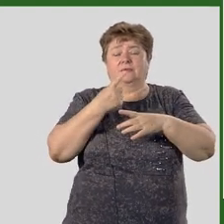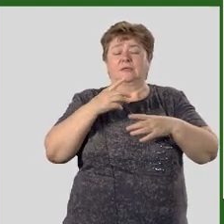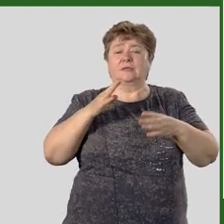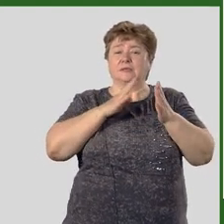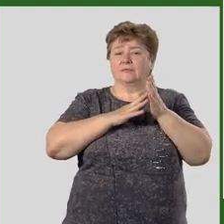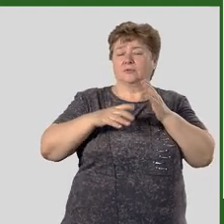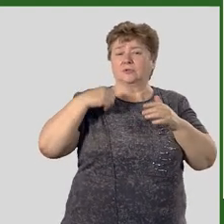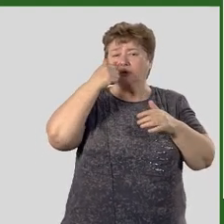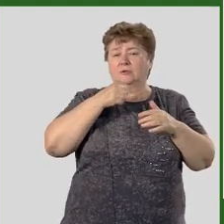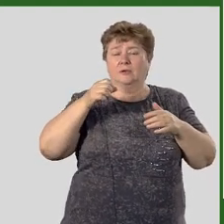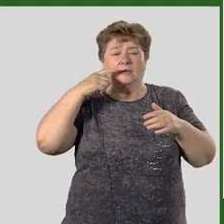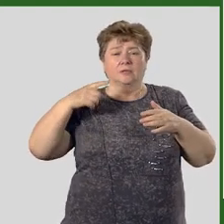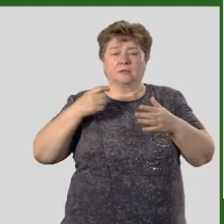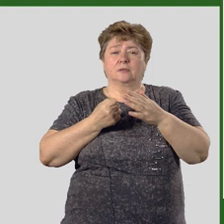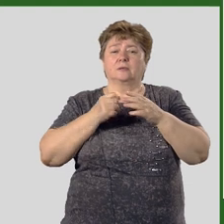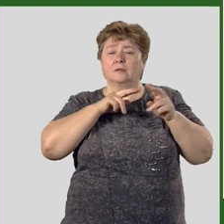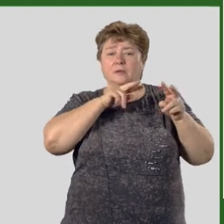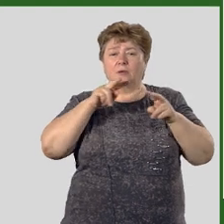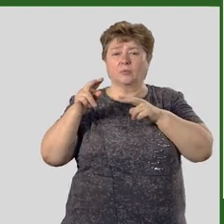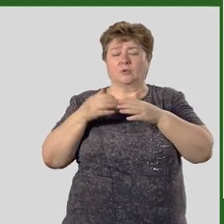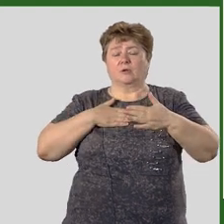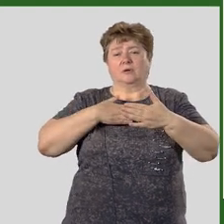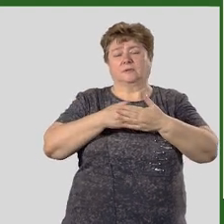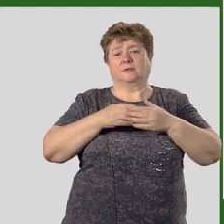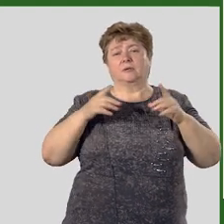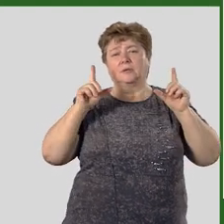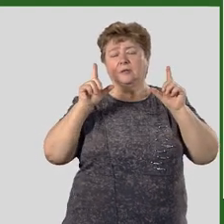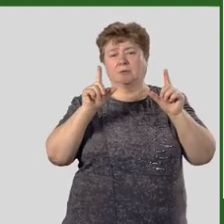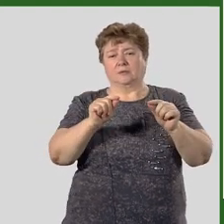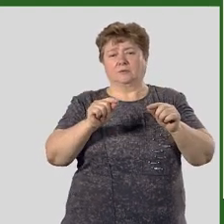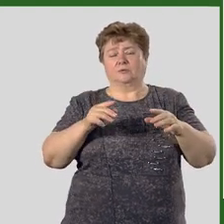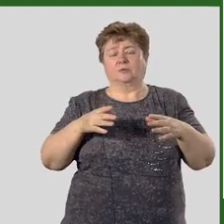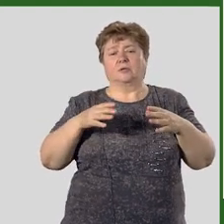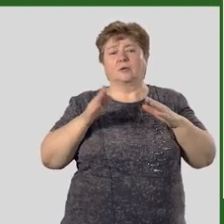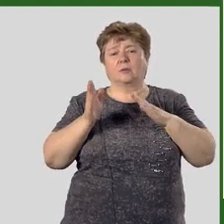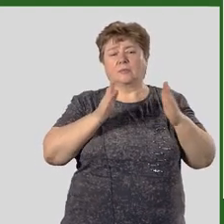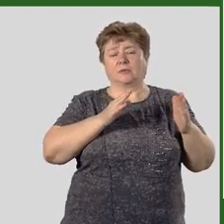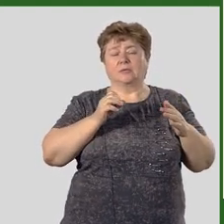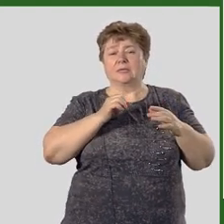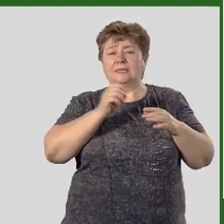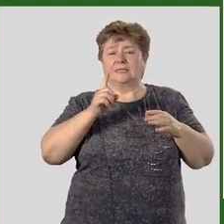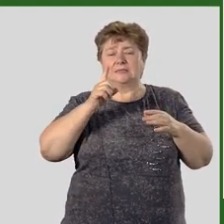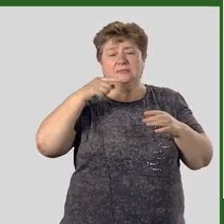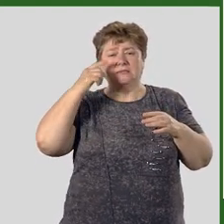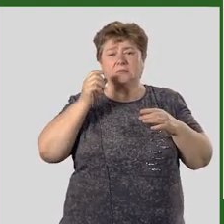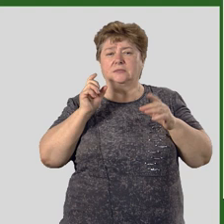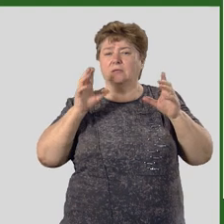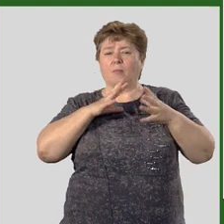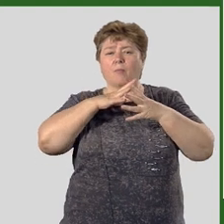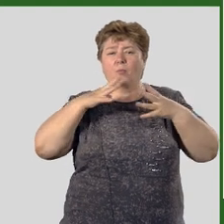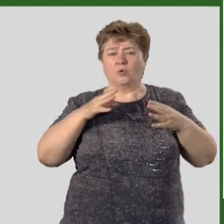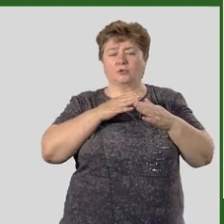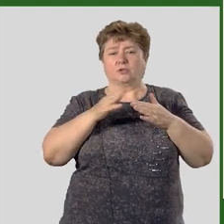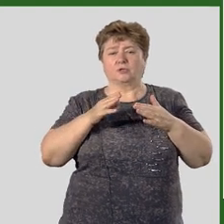90-х годов в Кыргызстане наблюдались активные эмиграционные процессы. Из Кыргызстана выехала